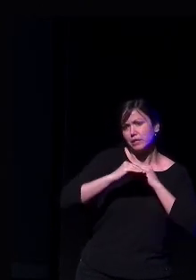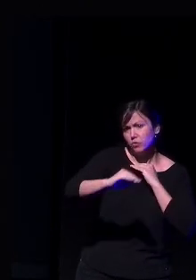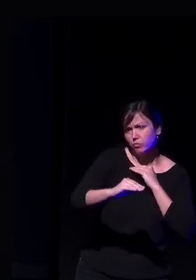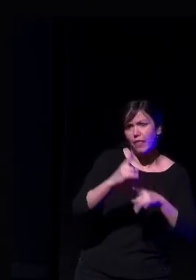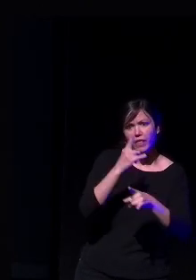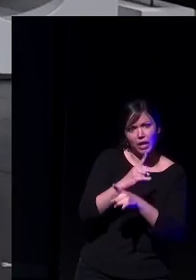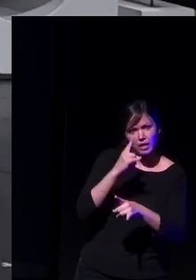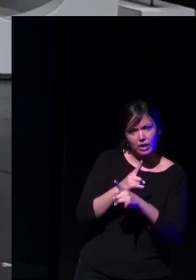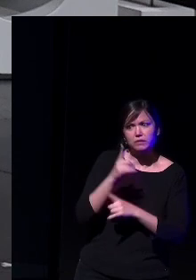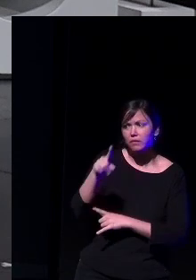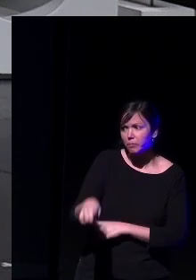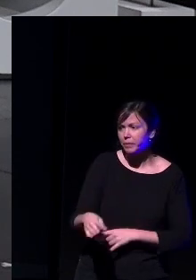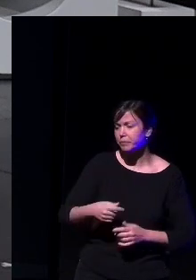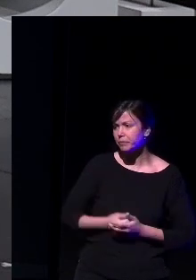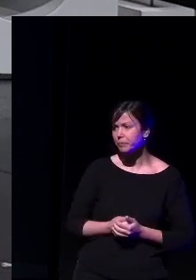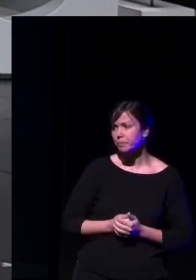carn.